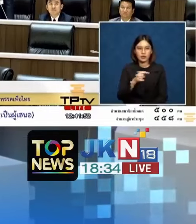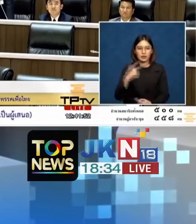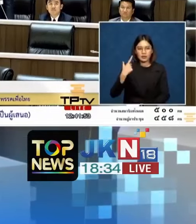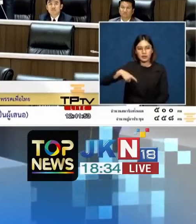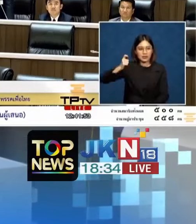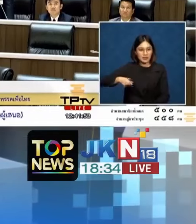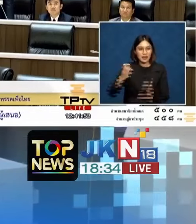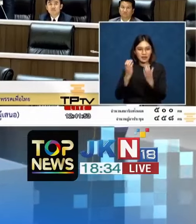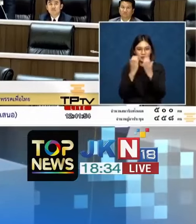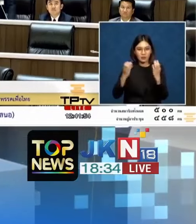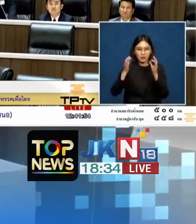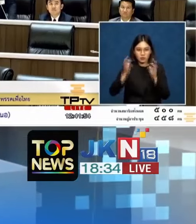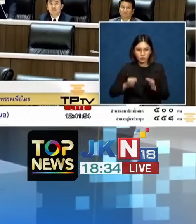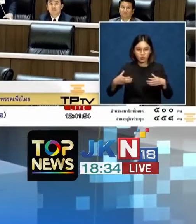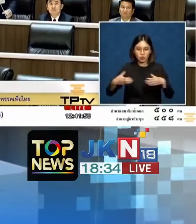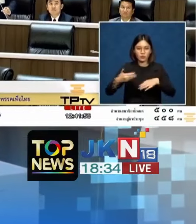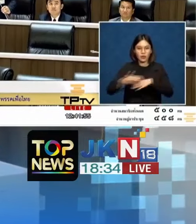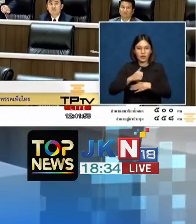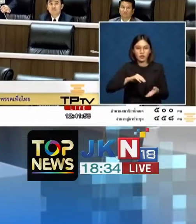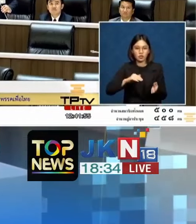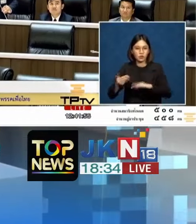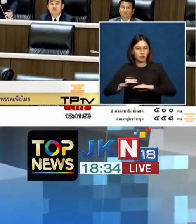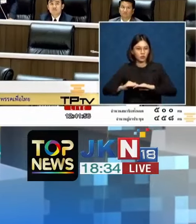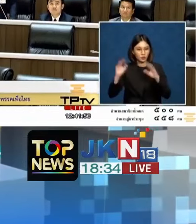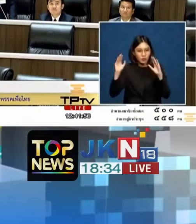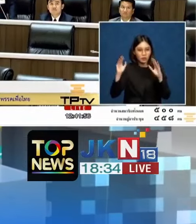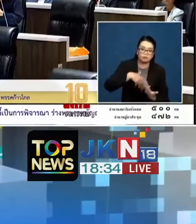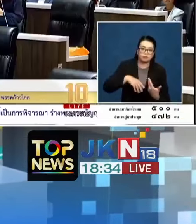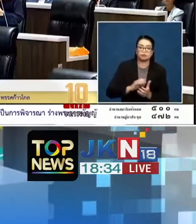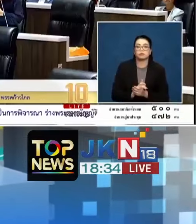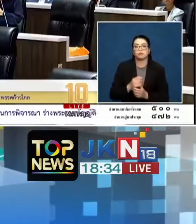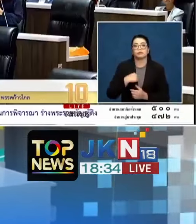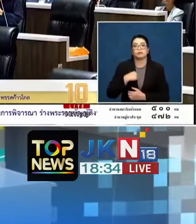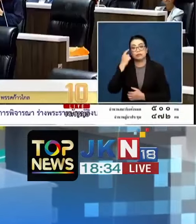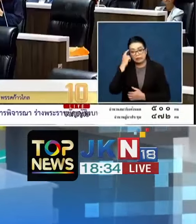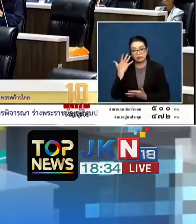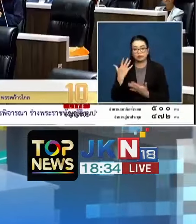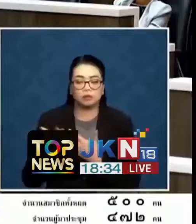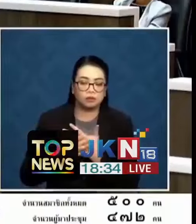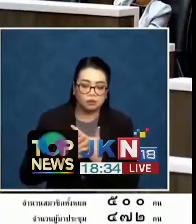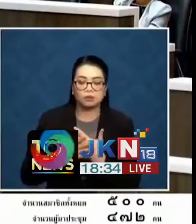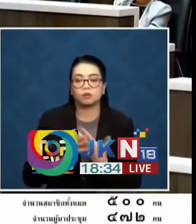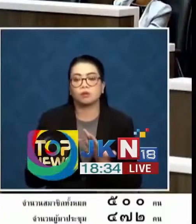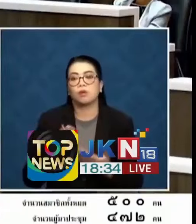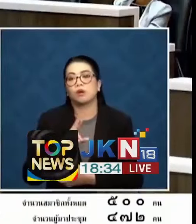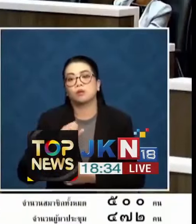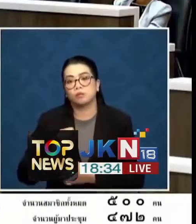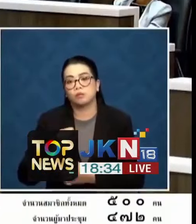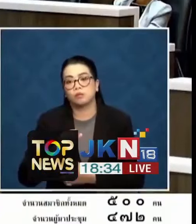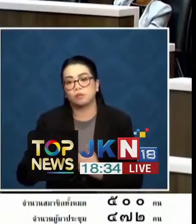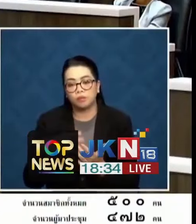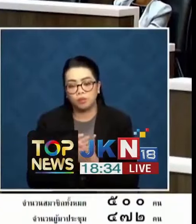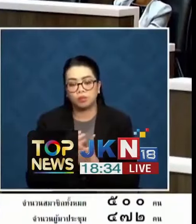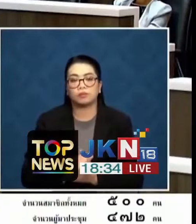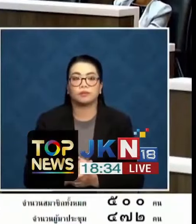แน่ส่วนคุณสิริกัญญาครับรองหัวหน้าพรรคก้าวไกลรัฐมนตรีคังเงา